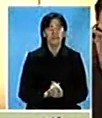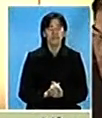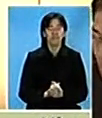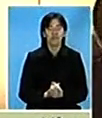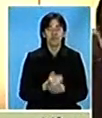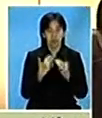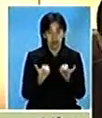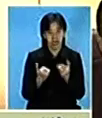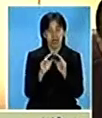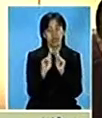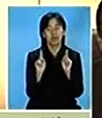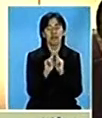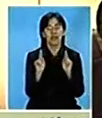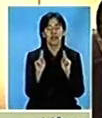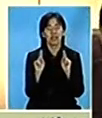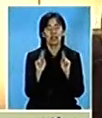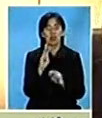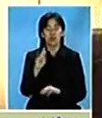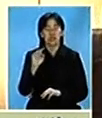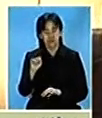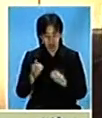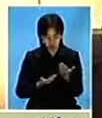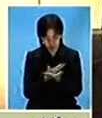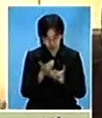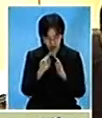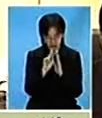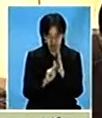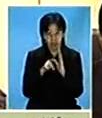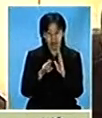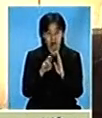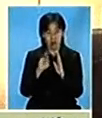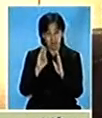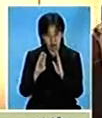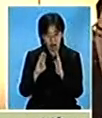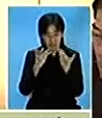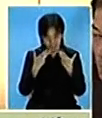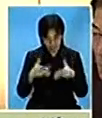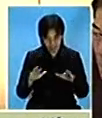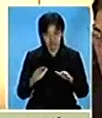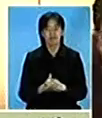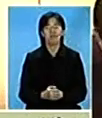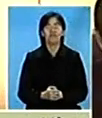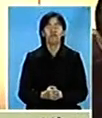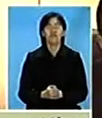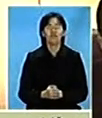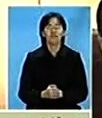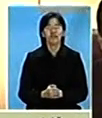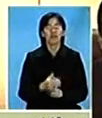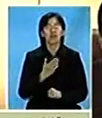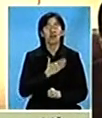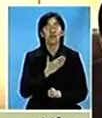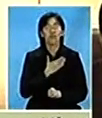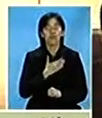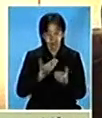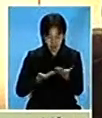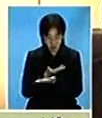บัดนี้คณะกรรมการกรรมธิการวิสามัญได้พิจารณาร่างพระบัญญัติดังกล่าวเสร็จแล้วโดยขออนุญาตที่จะ